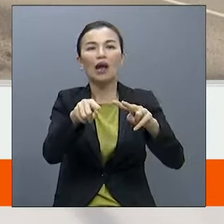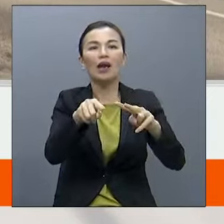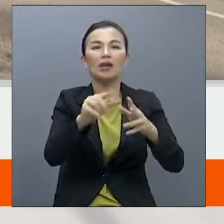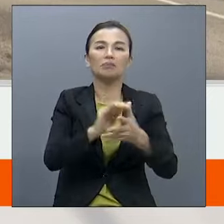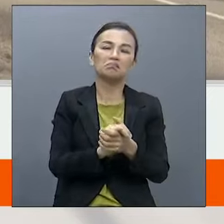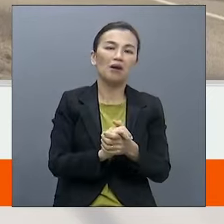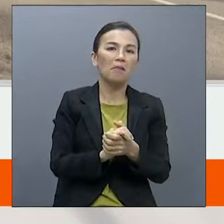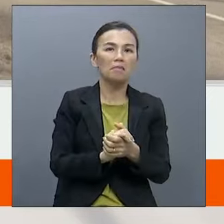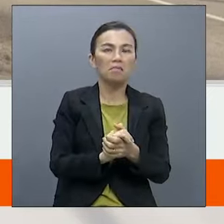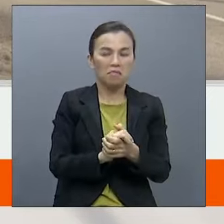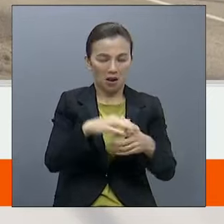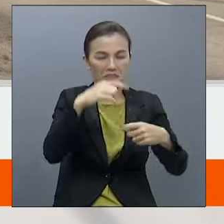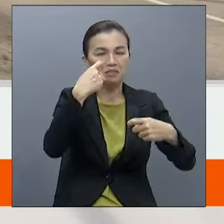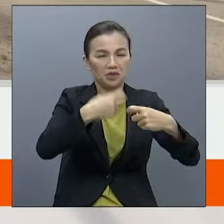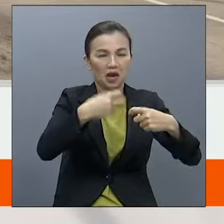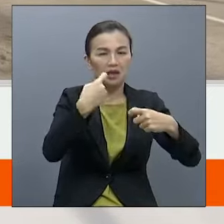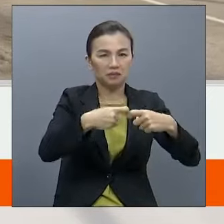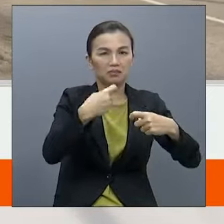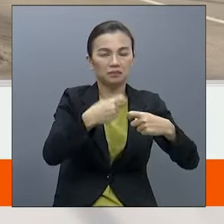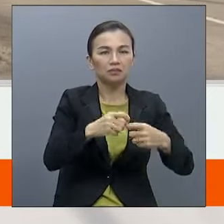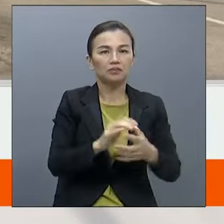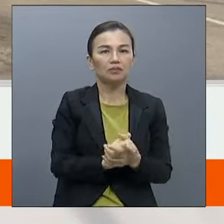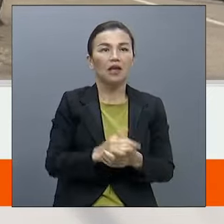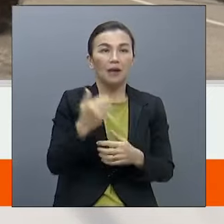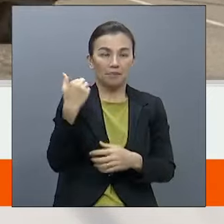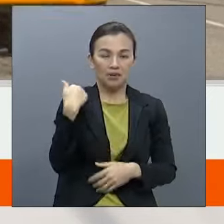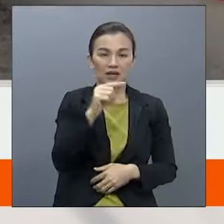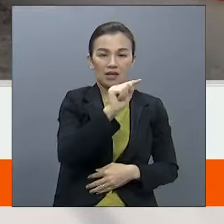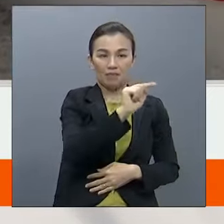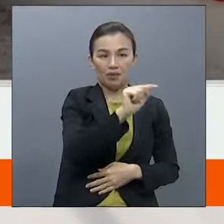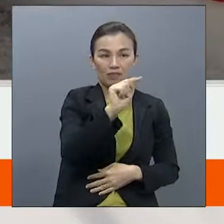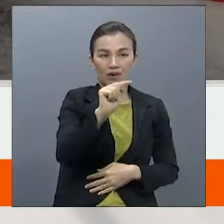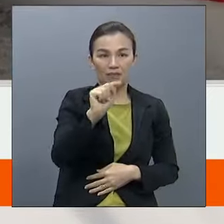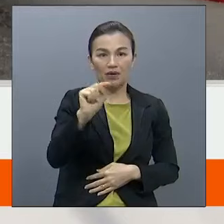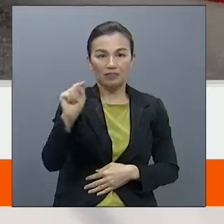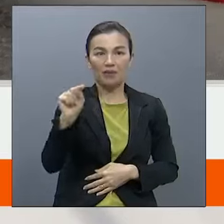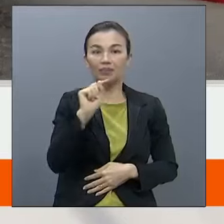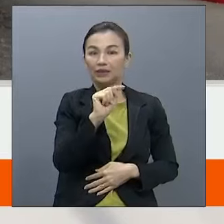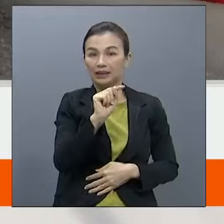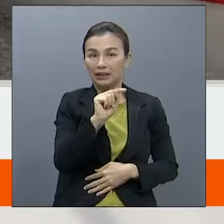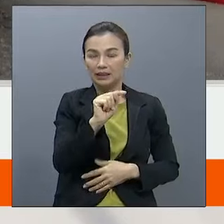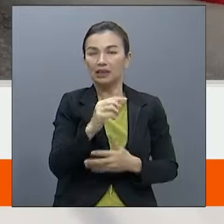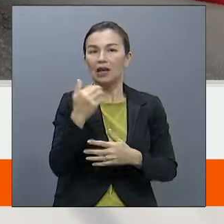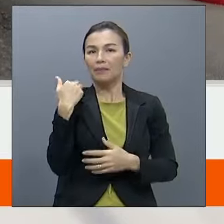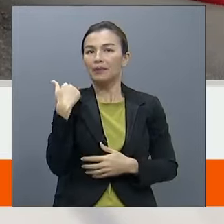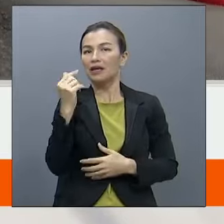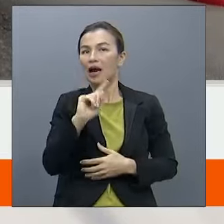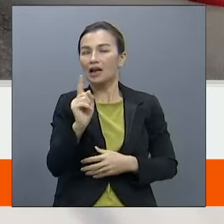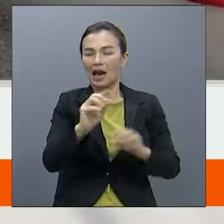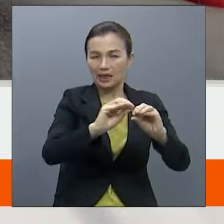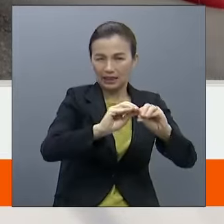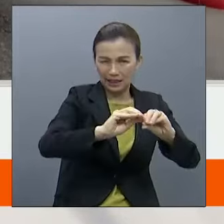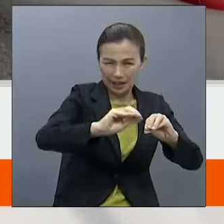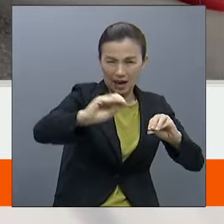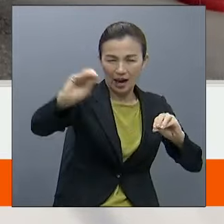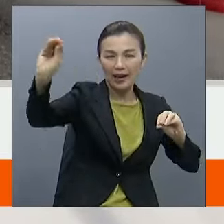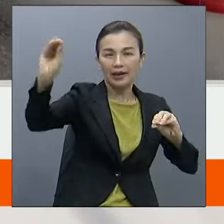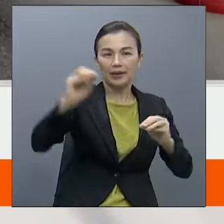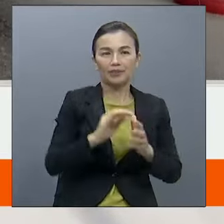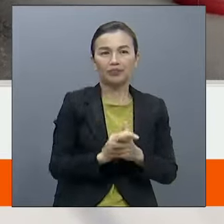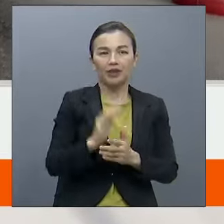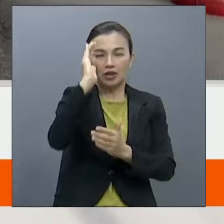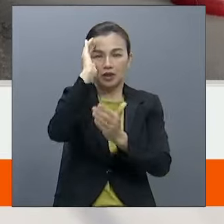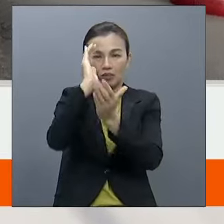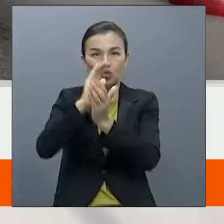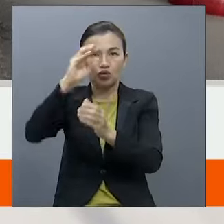นั้นได้ยากเหมือนกันเพราะว ่ าหลายจุดนะครับที่เกิดเหตุมานั้นเป็นในพื้นที่ที่อยู่ห่างไกลเจ้าหน้าที่เป็นพื้นที่ตามเสาไ